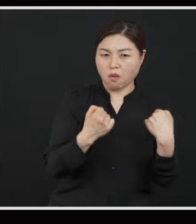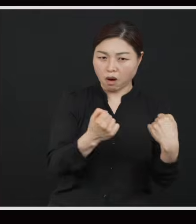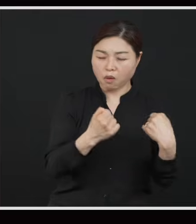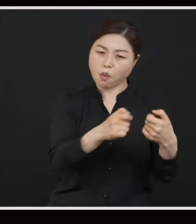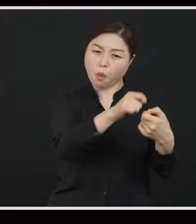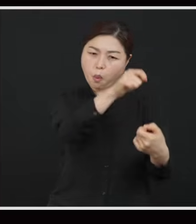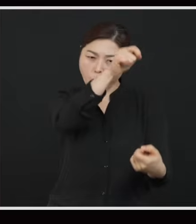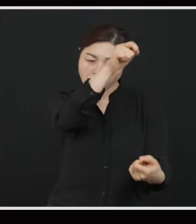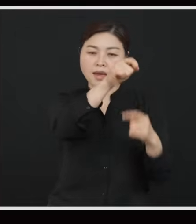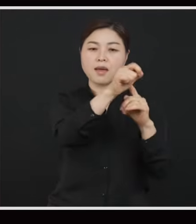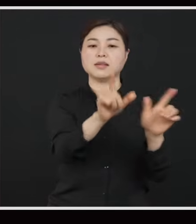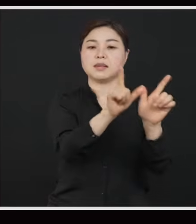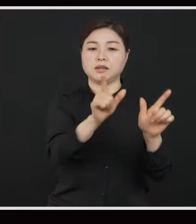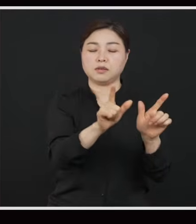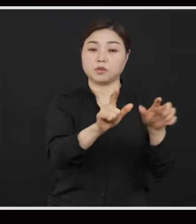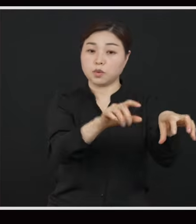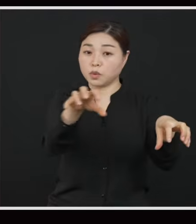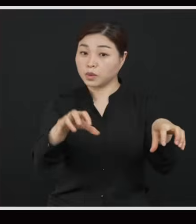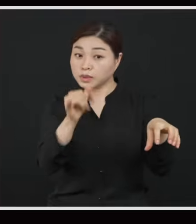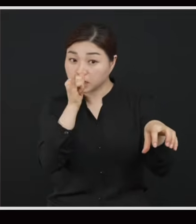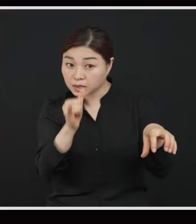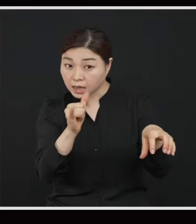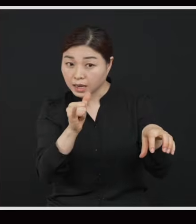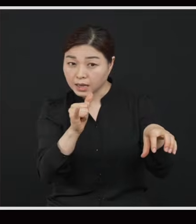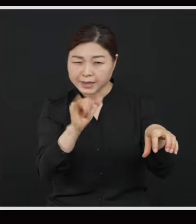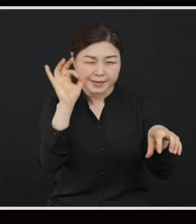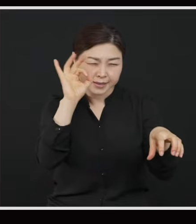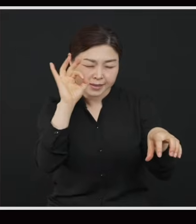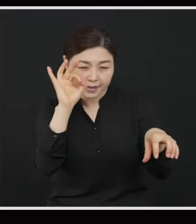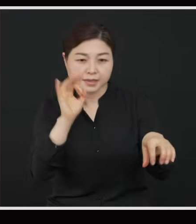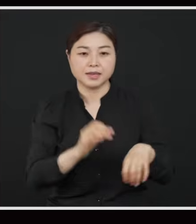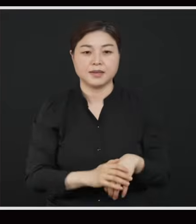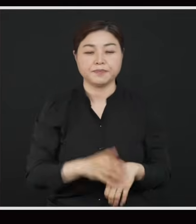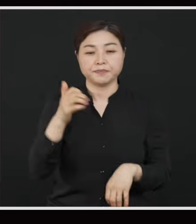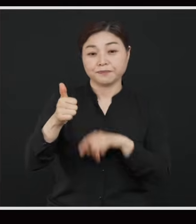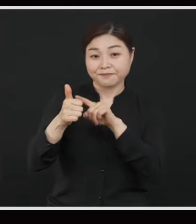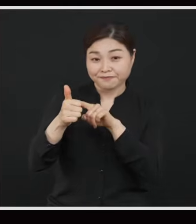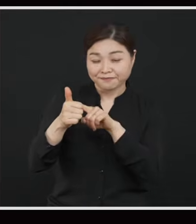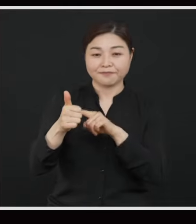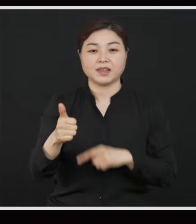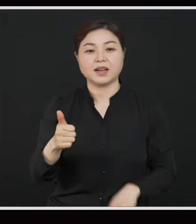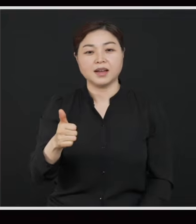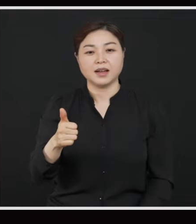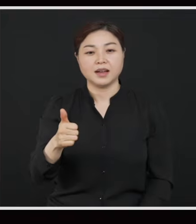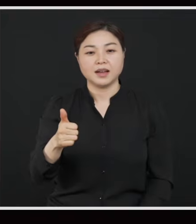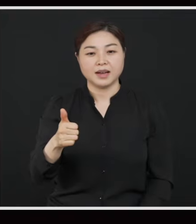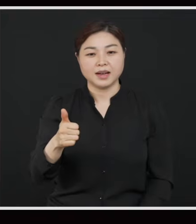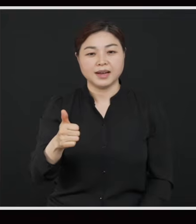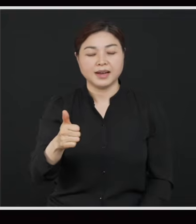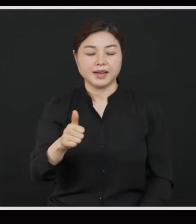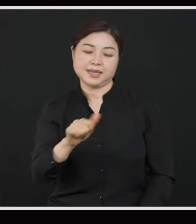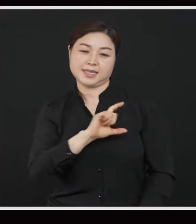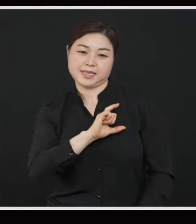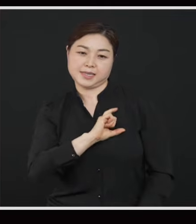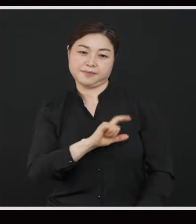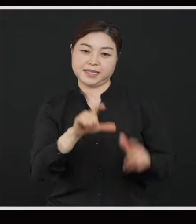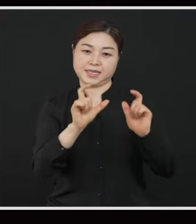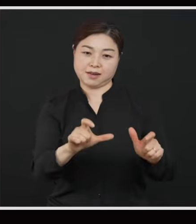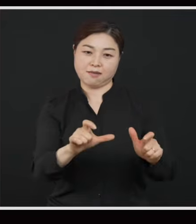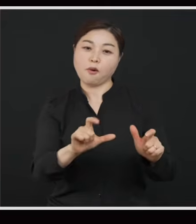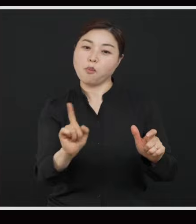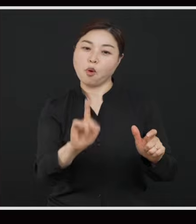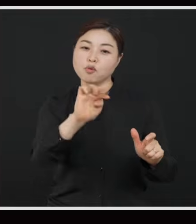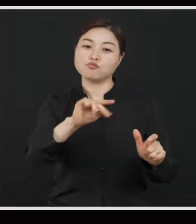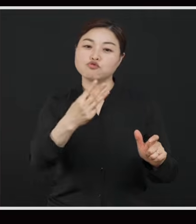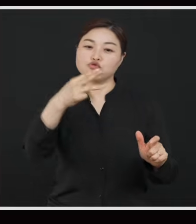오래 사는 지역이 혹시 있는가, 그거를 이제 글재주가 있는 사람이니까 그럴듯하게 이름을 블루존이라고